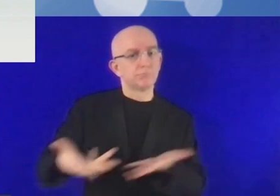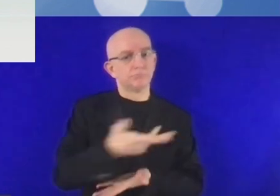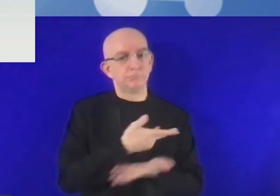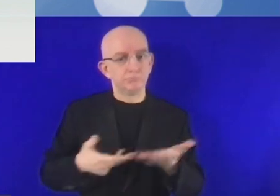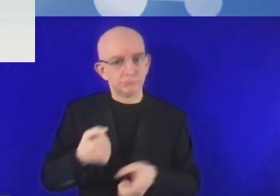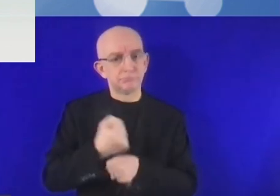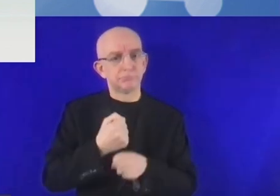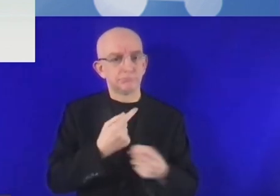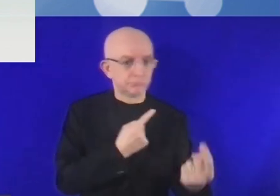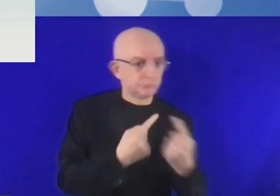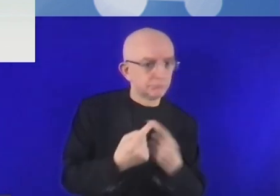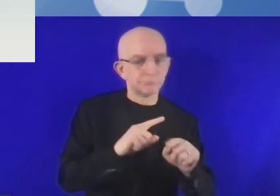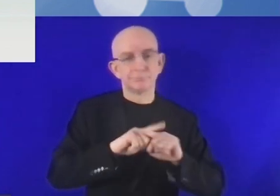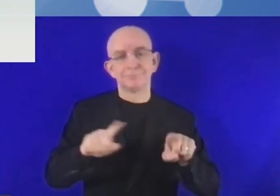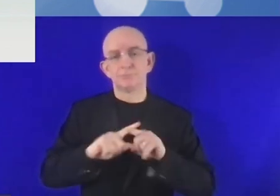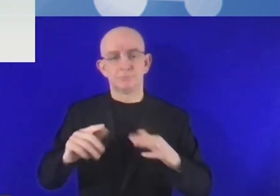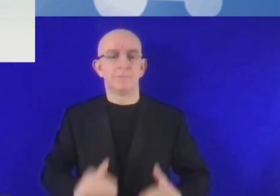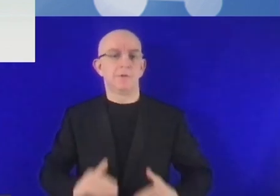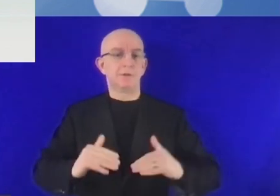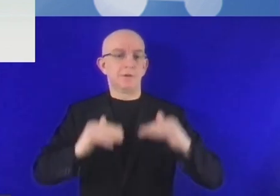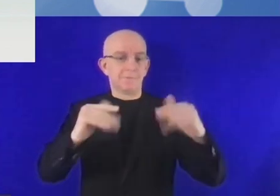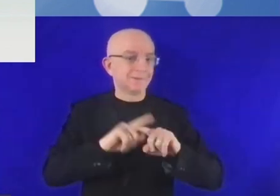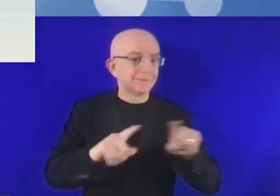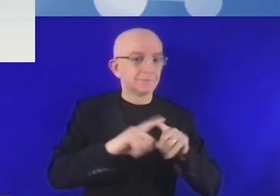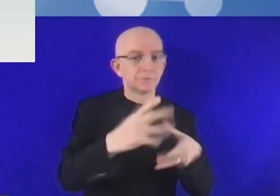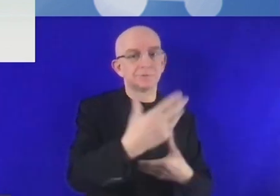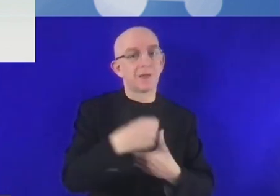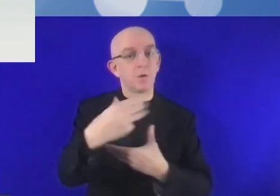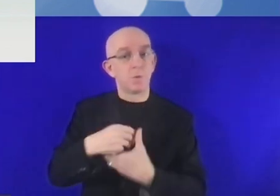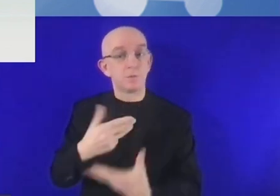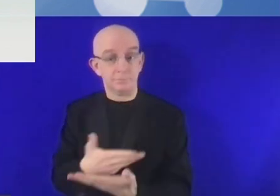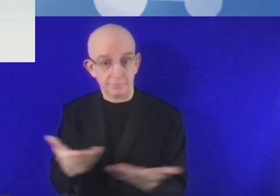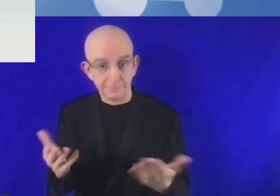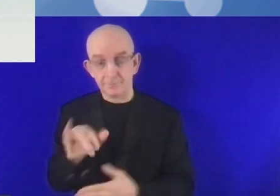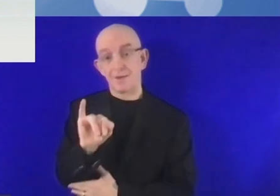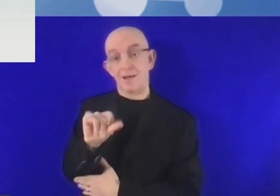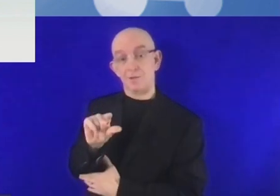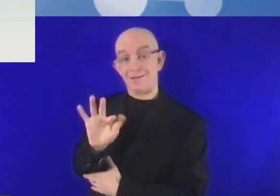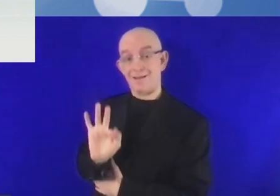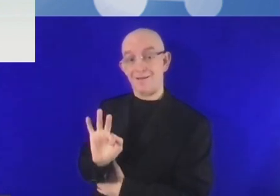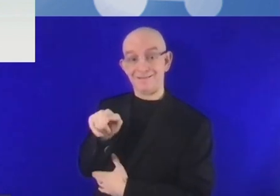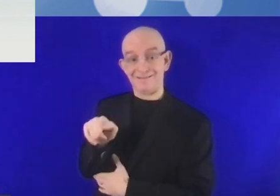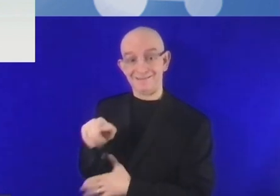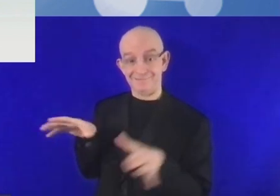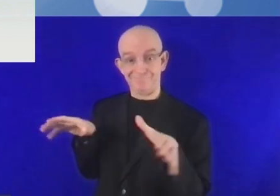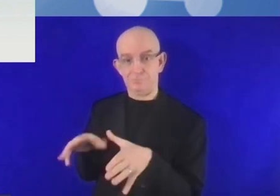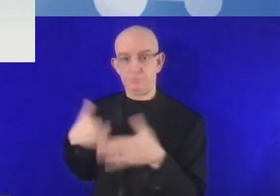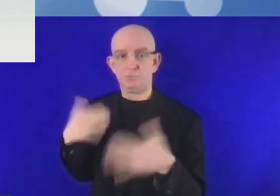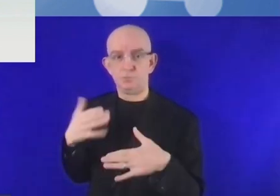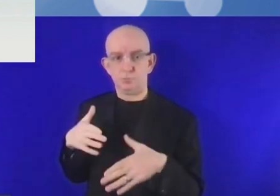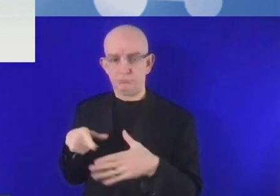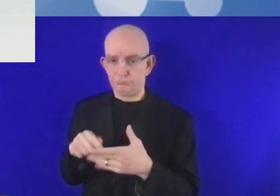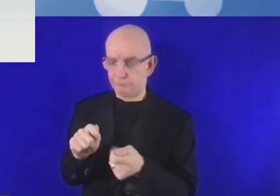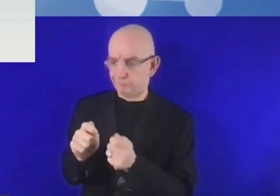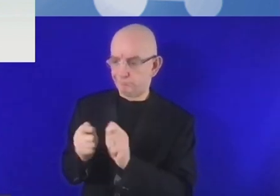sposób koordynują swoje wysiłki, gwarantując to, że możemy cieszyć się możliwością pracy w przestrzeni online,